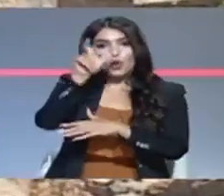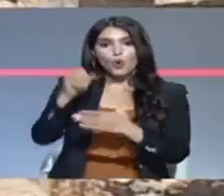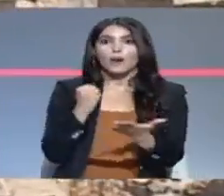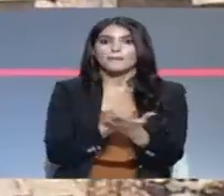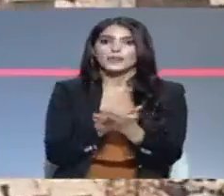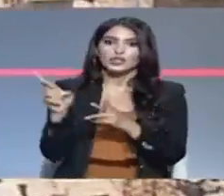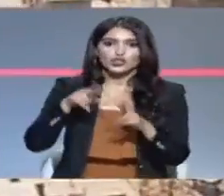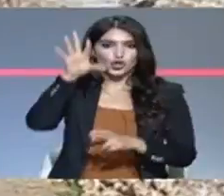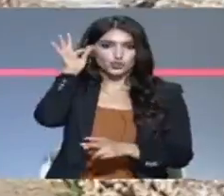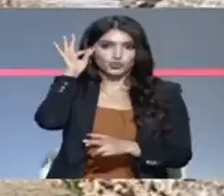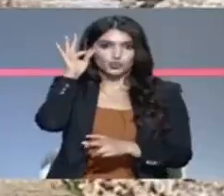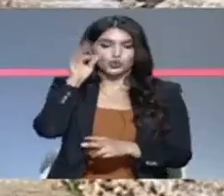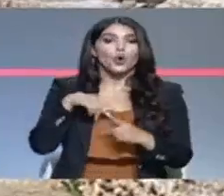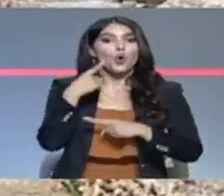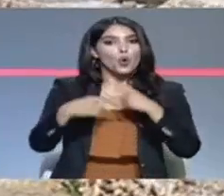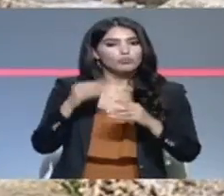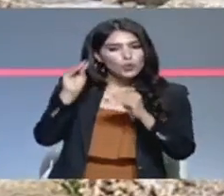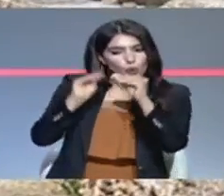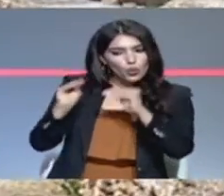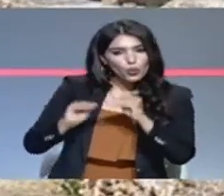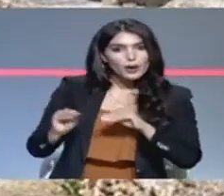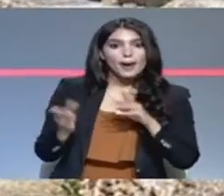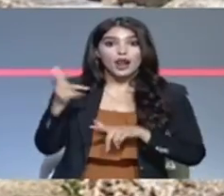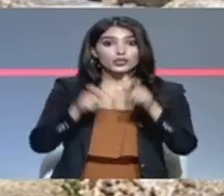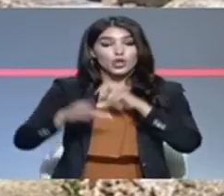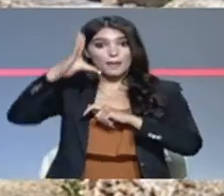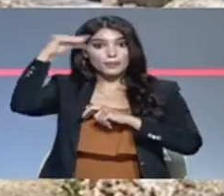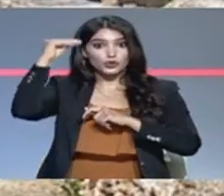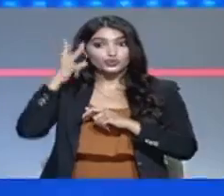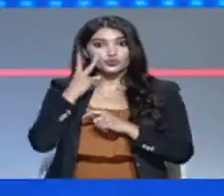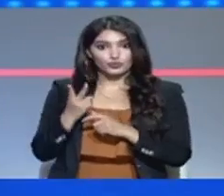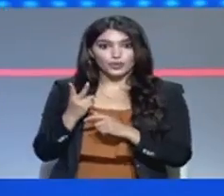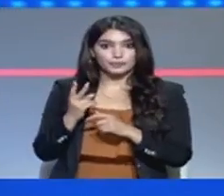أرض الوطن، وتتم معاينتها تحت إشراف خبراء مختصين.